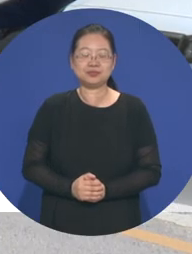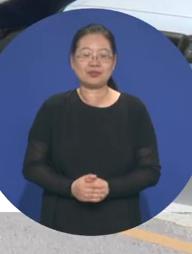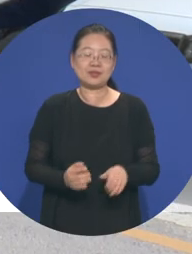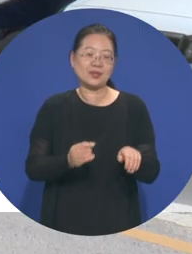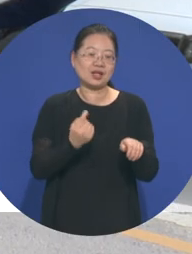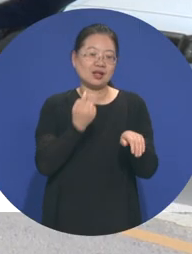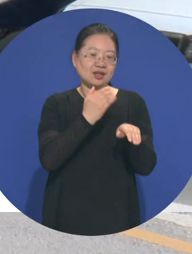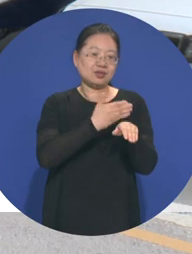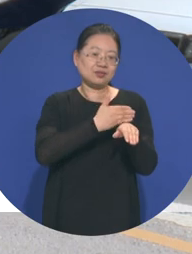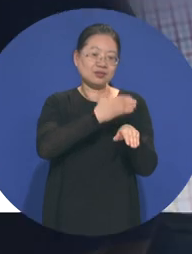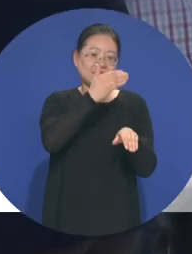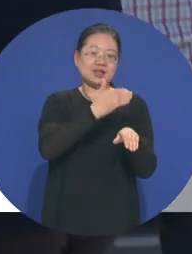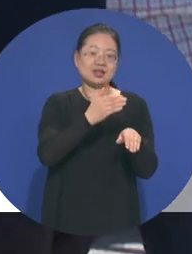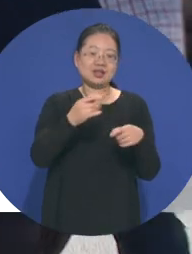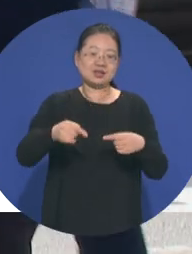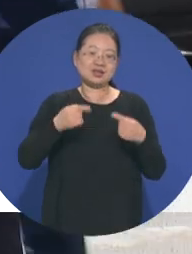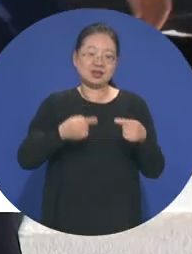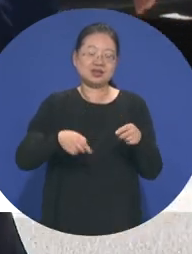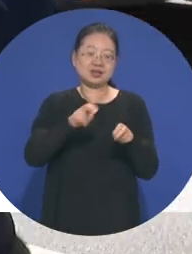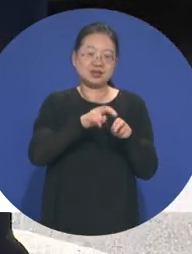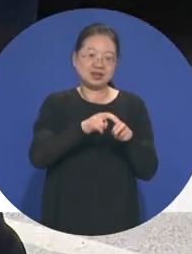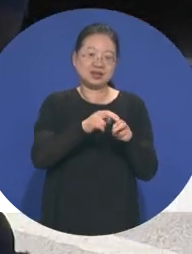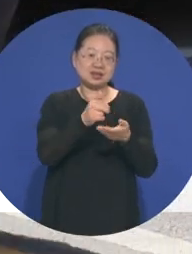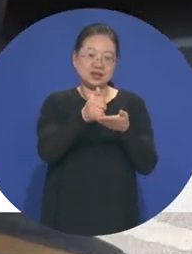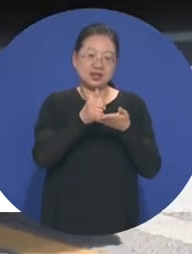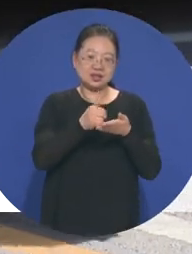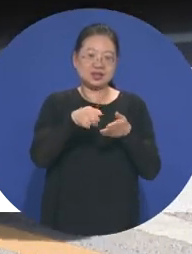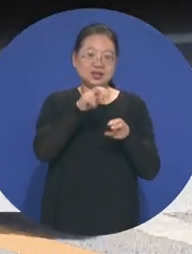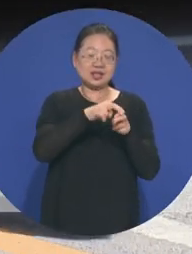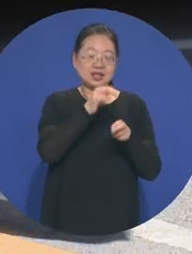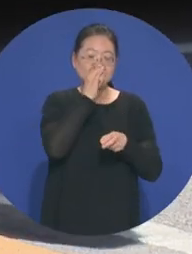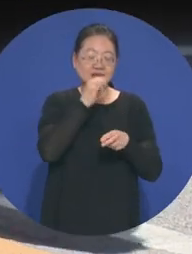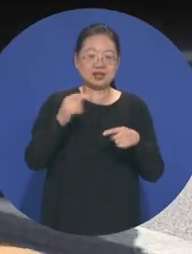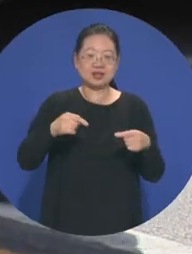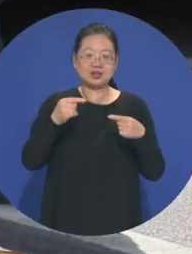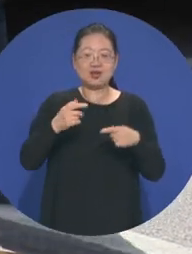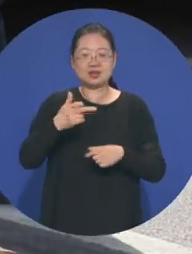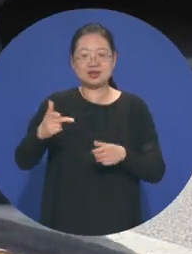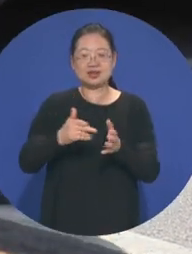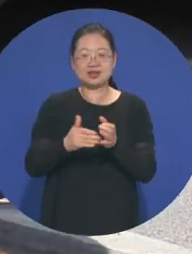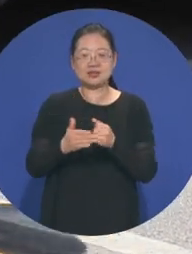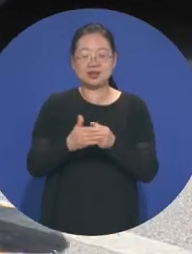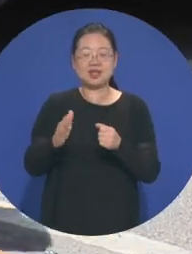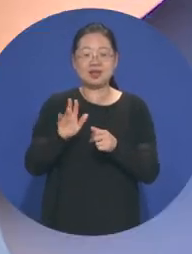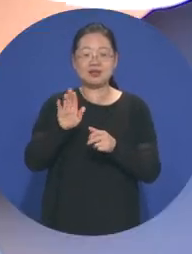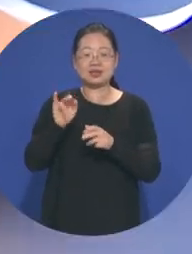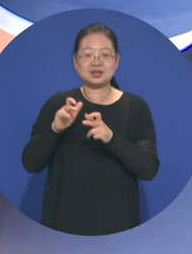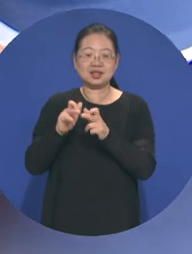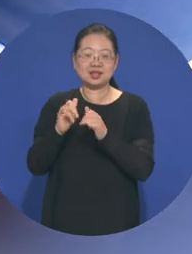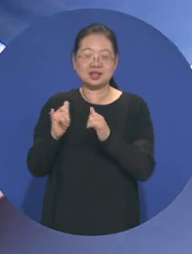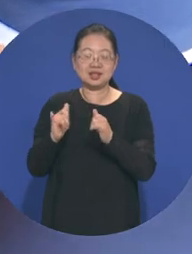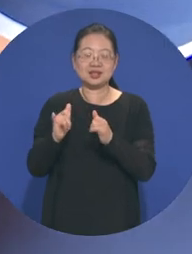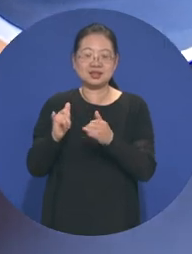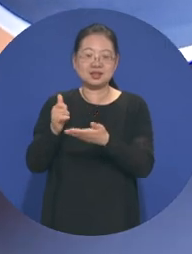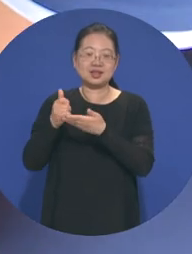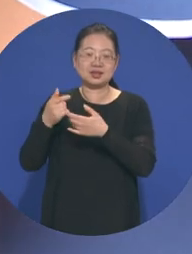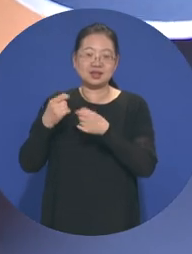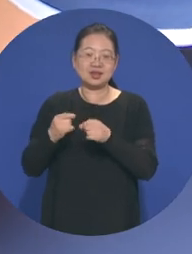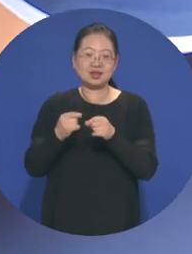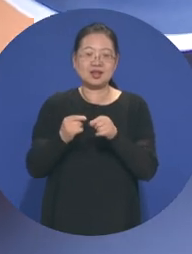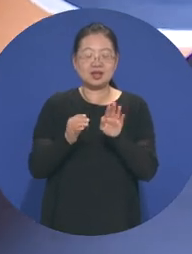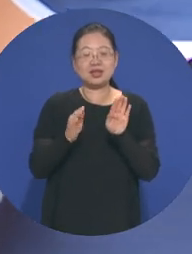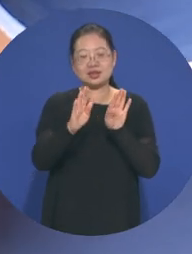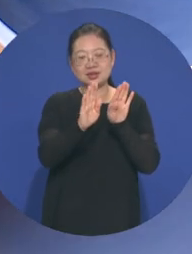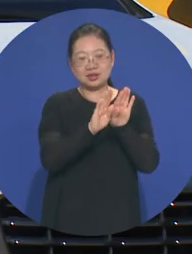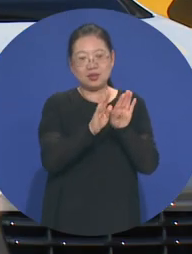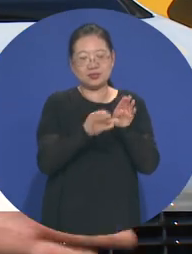트렁크 문이 열리고 휠체어를 탄 승객이 차에 탑니다. 휠체어 크기 때문에 비장애인 승객들처럼 옆문으로 타는 게